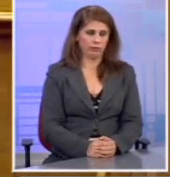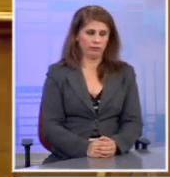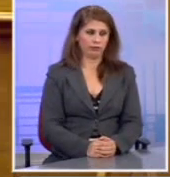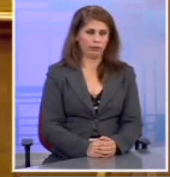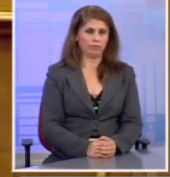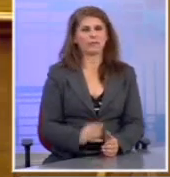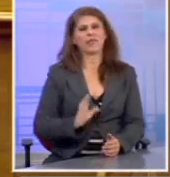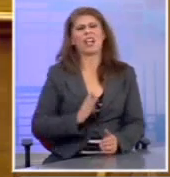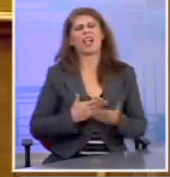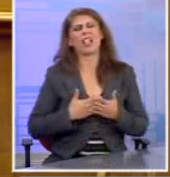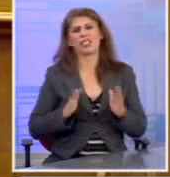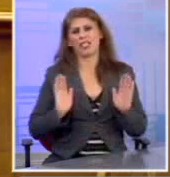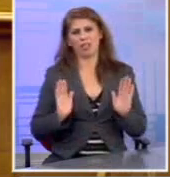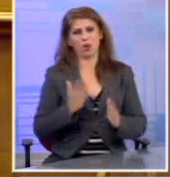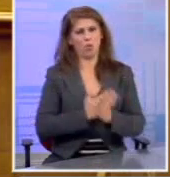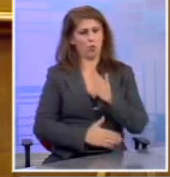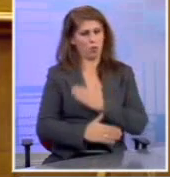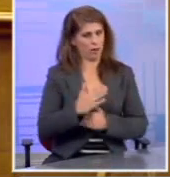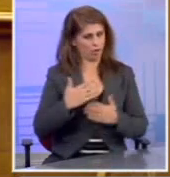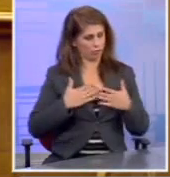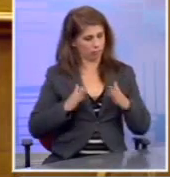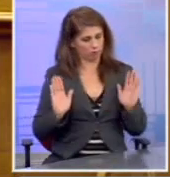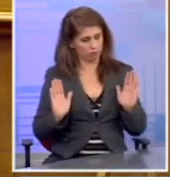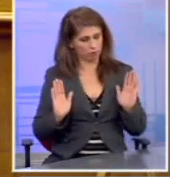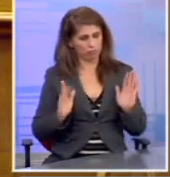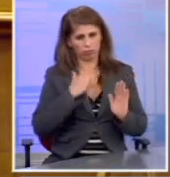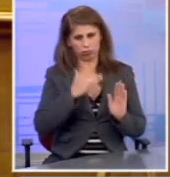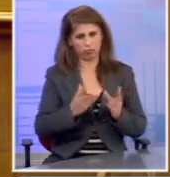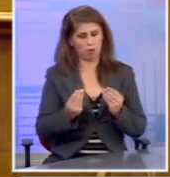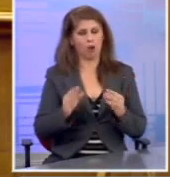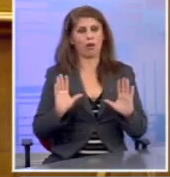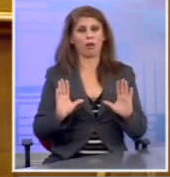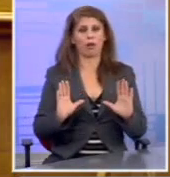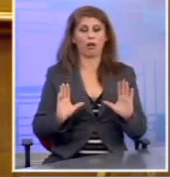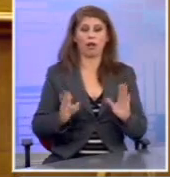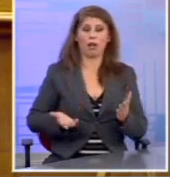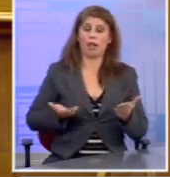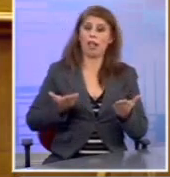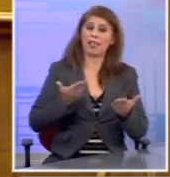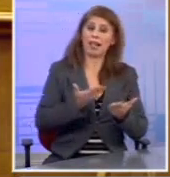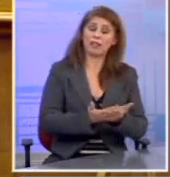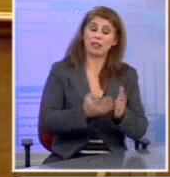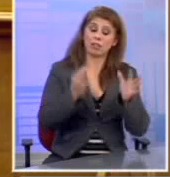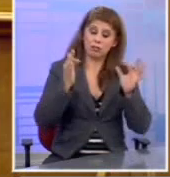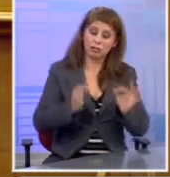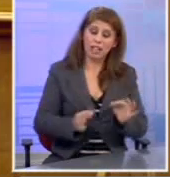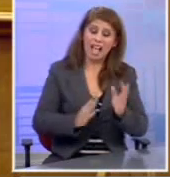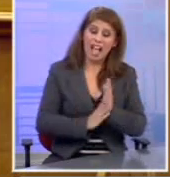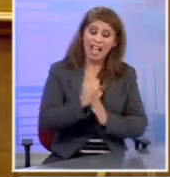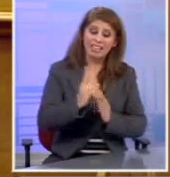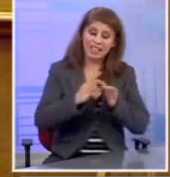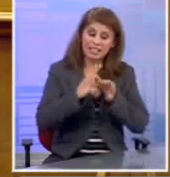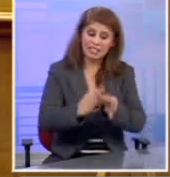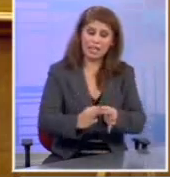Δεν θέλω να κουράσω, θα καταθέσω στα πρακτικά τις 11 συνεχόμενες και διαφορετικές